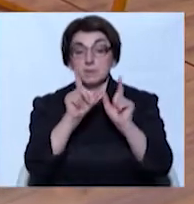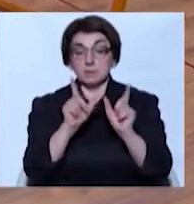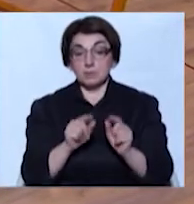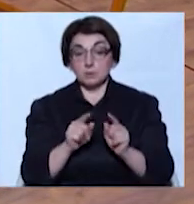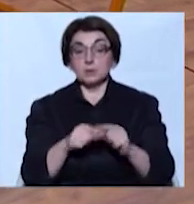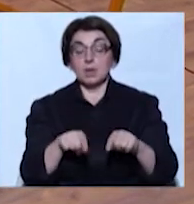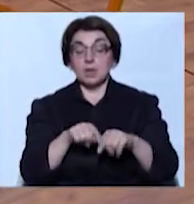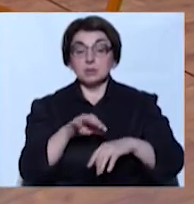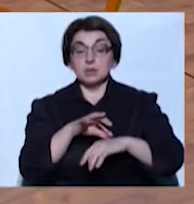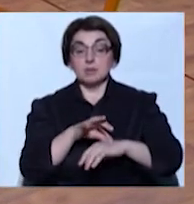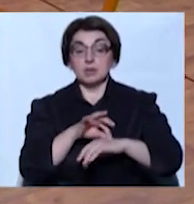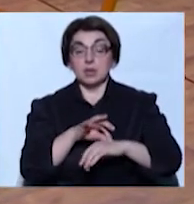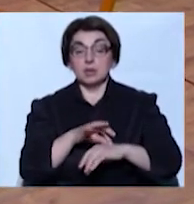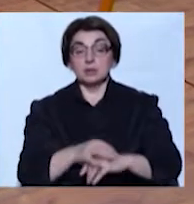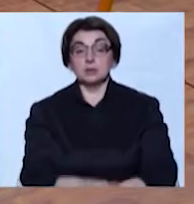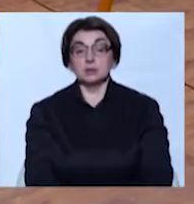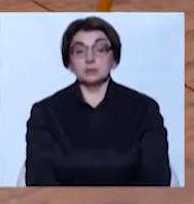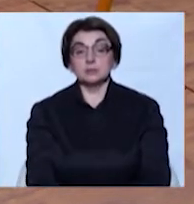აქ.